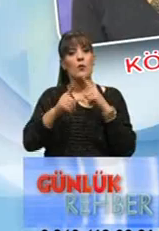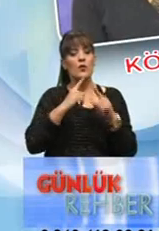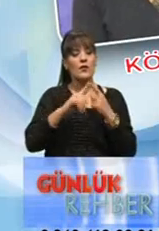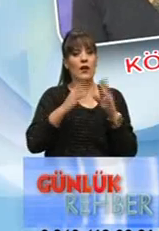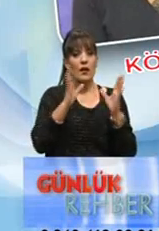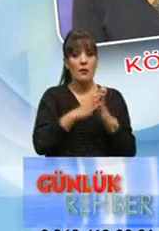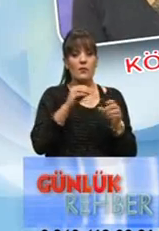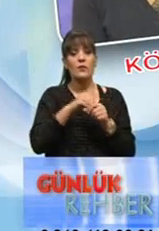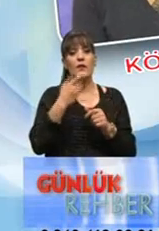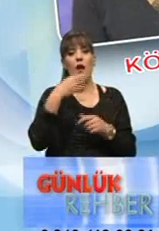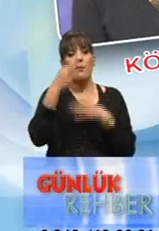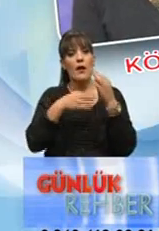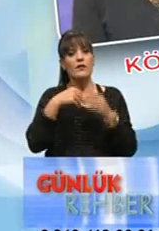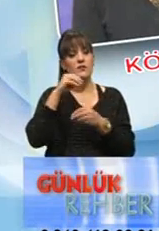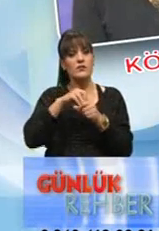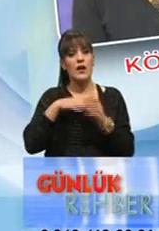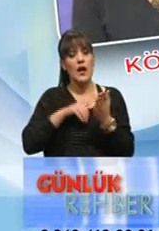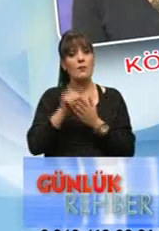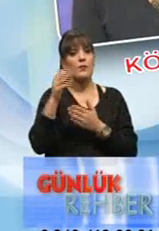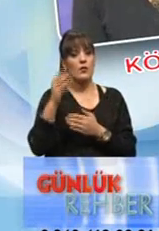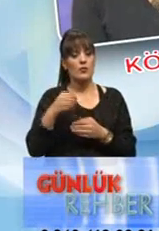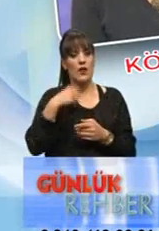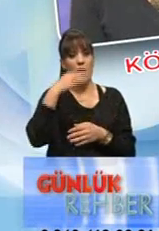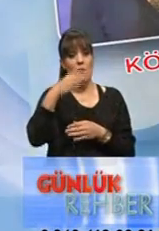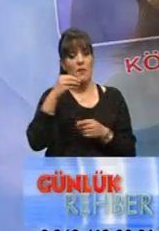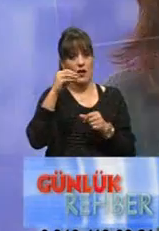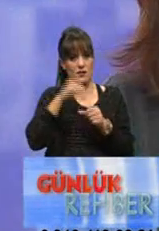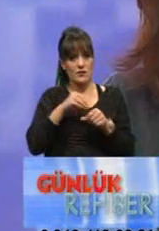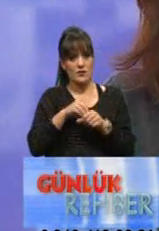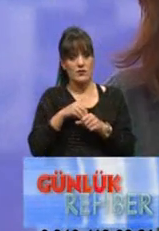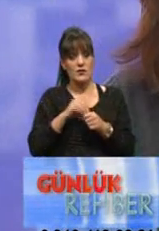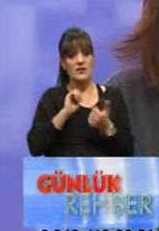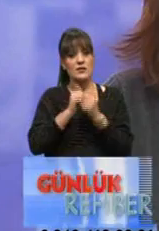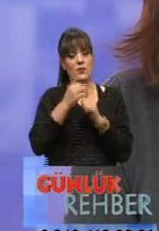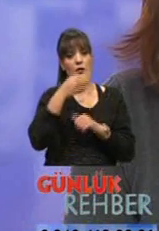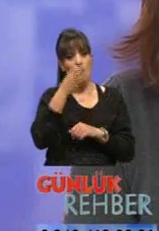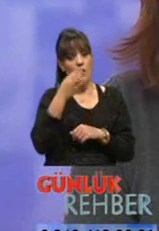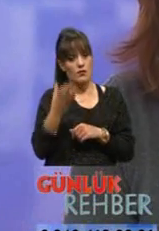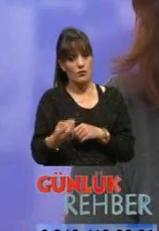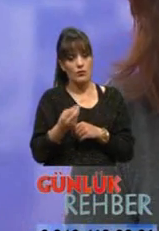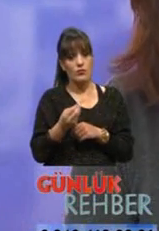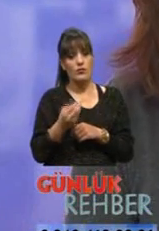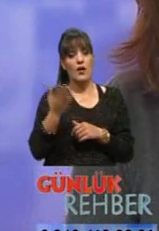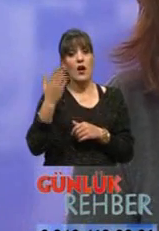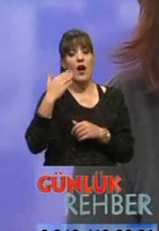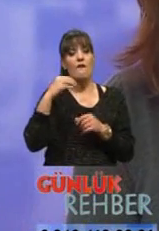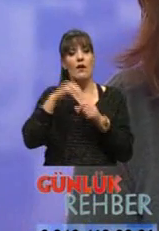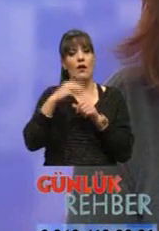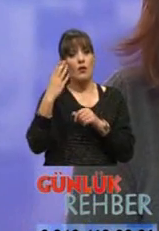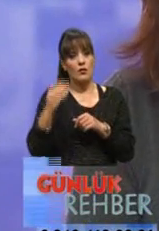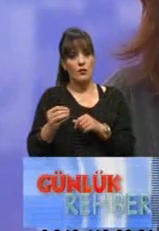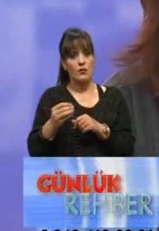haberleri de, politik haberlere de yer veriyoruz haber bültenimizde. Evet. Spor haberleri oluyor, hava durumunu